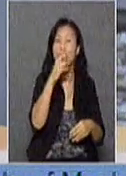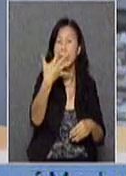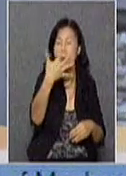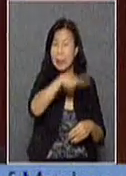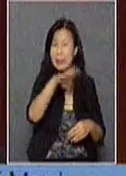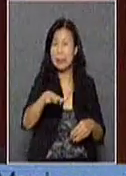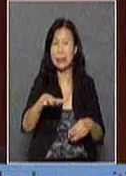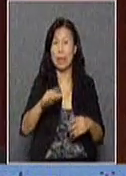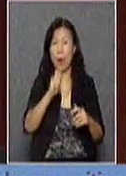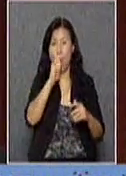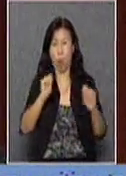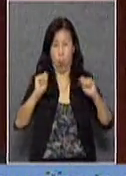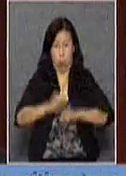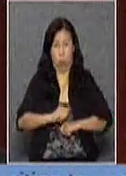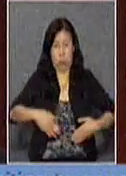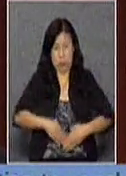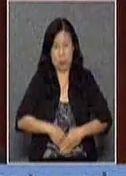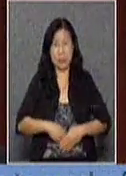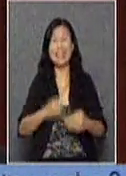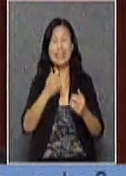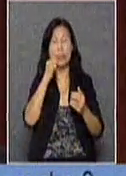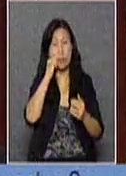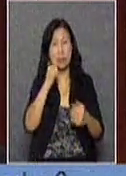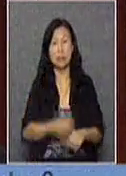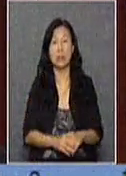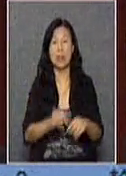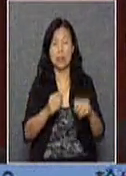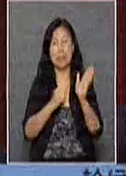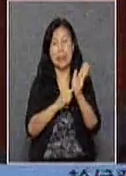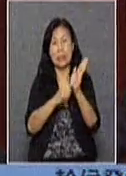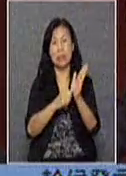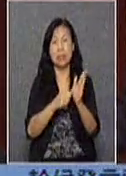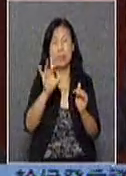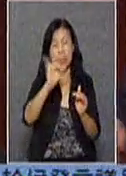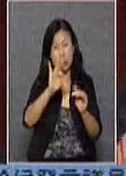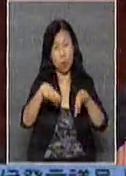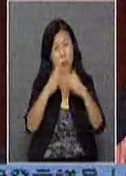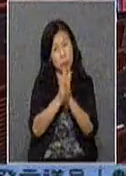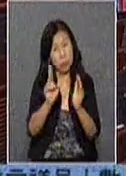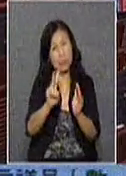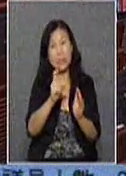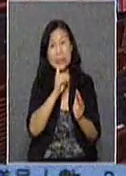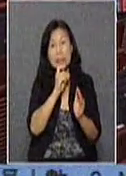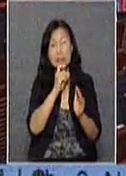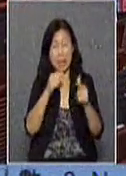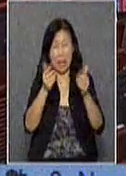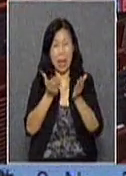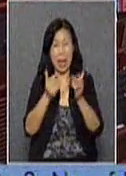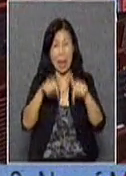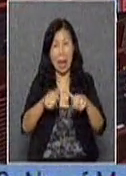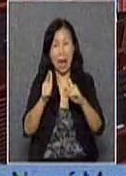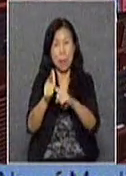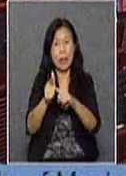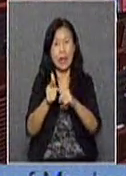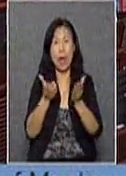提醒議員呢，不要詳細論述一個個案。剛才張超雄議員呢，其實就這個南丫海難已